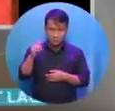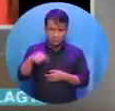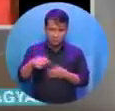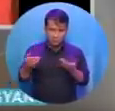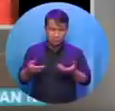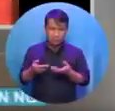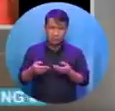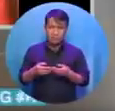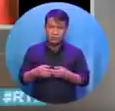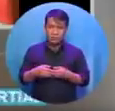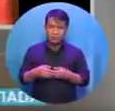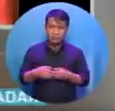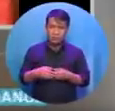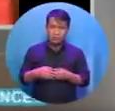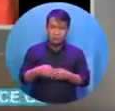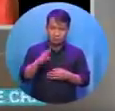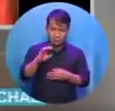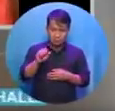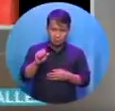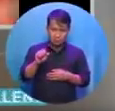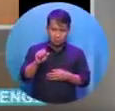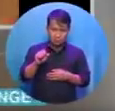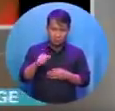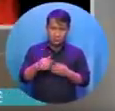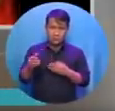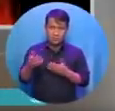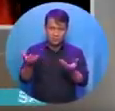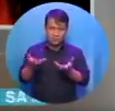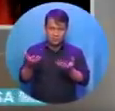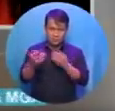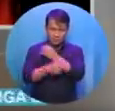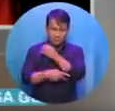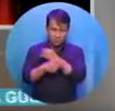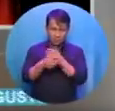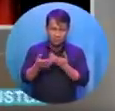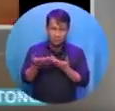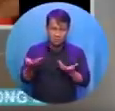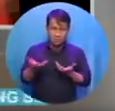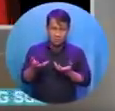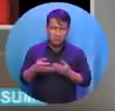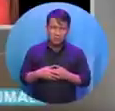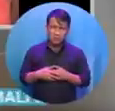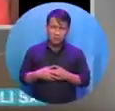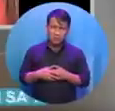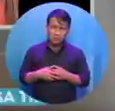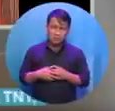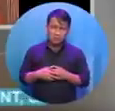Dito po ako sa Buhabon, sa Vega. Saan po yan? Anong probinsya po yan, ma'am?